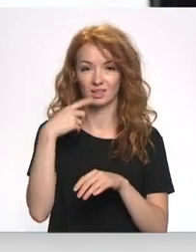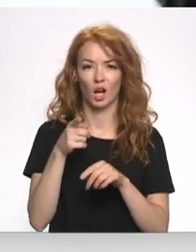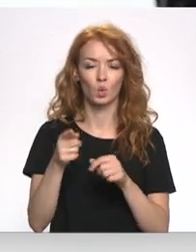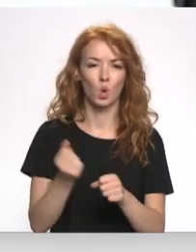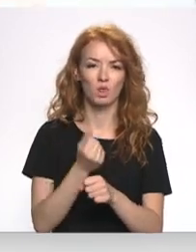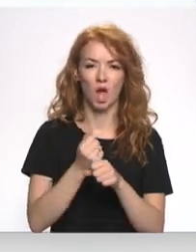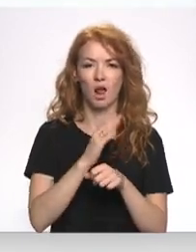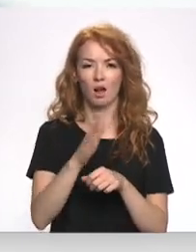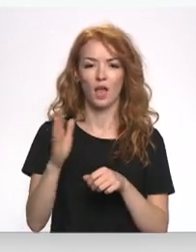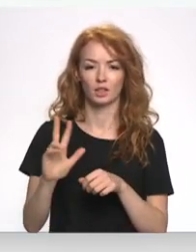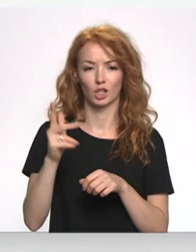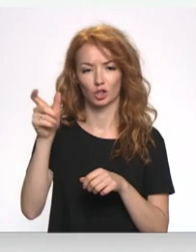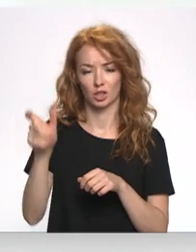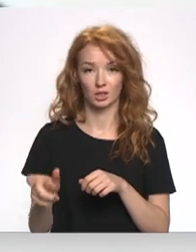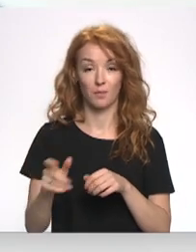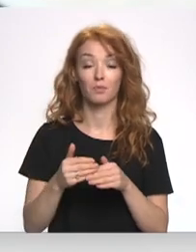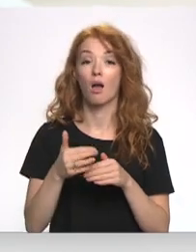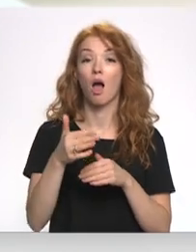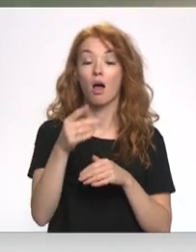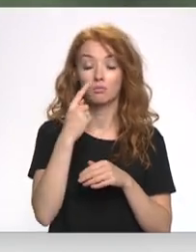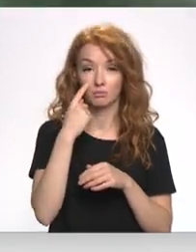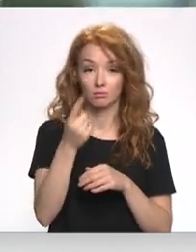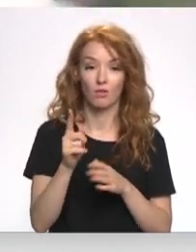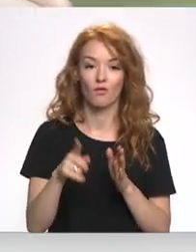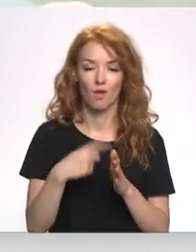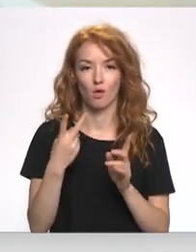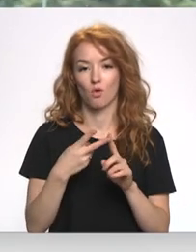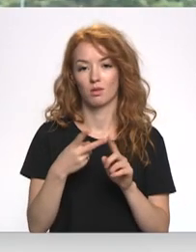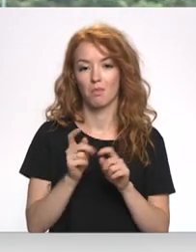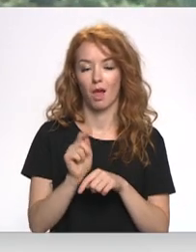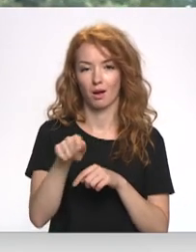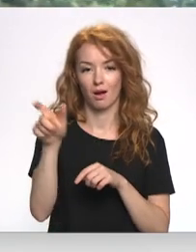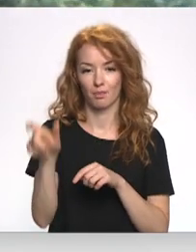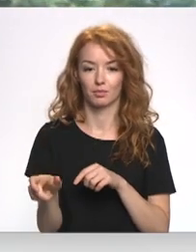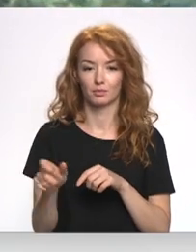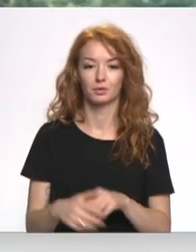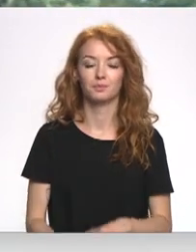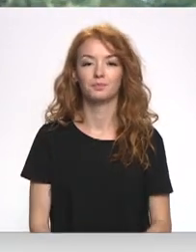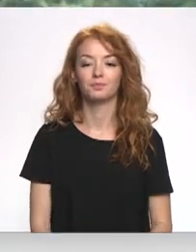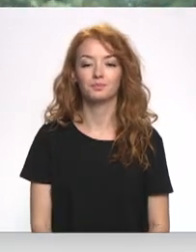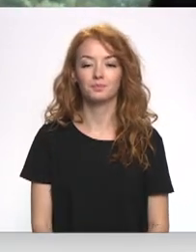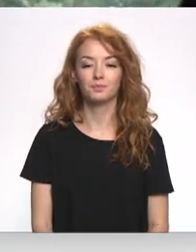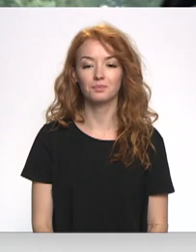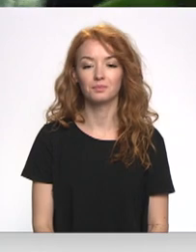darot vai katrs trešais. Dodamies tālāk un jau drīz vēl viens pārkāpums. Ņemams, vien, pārunāsim.